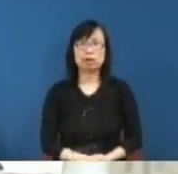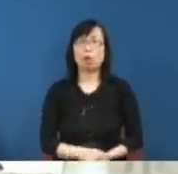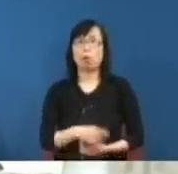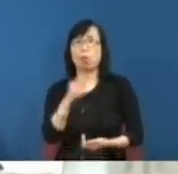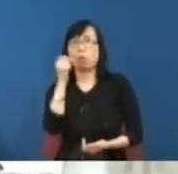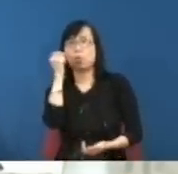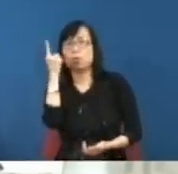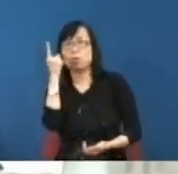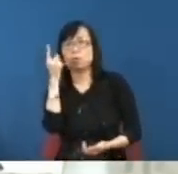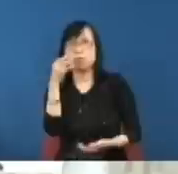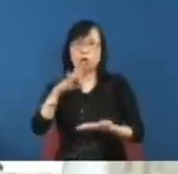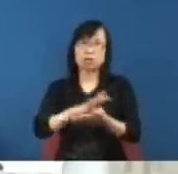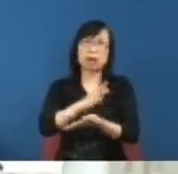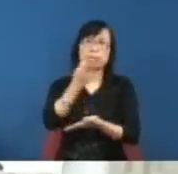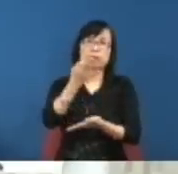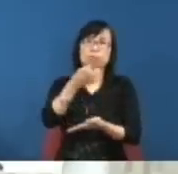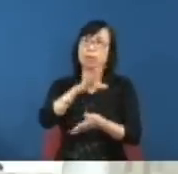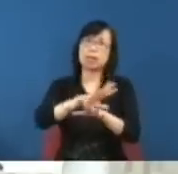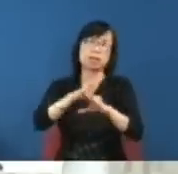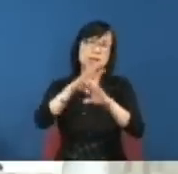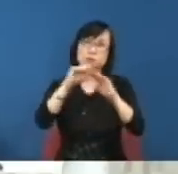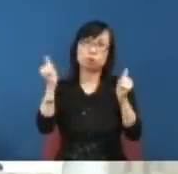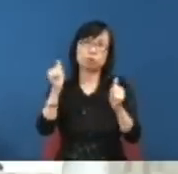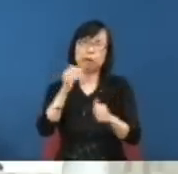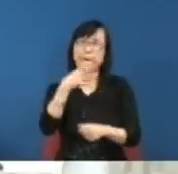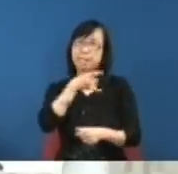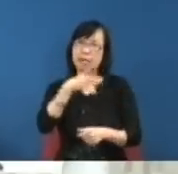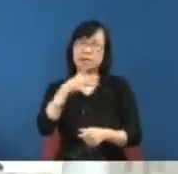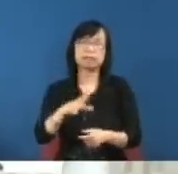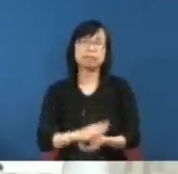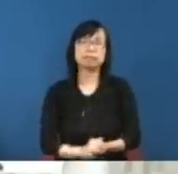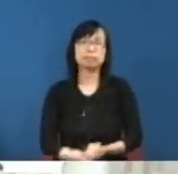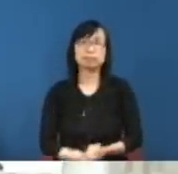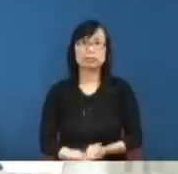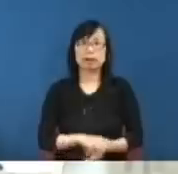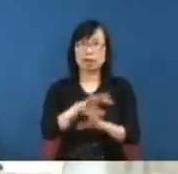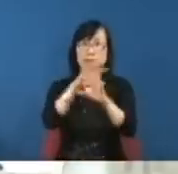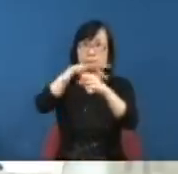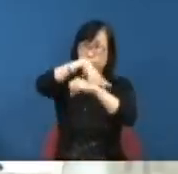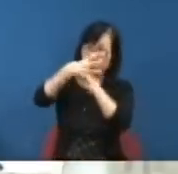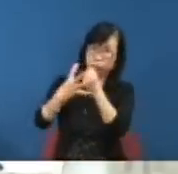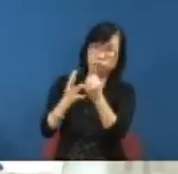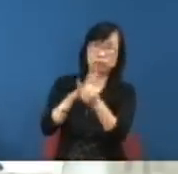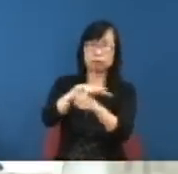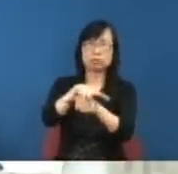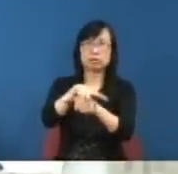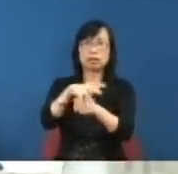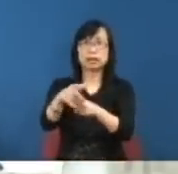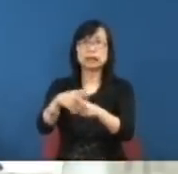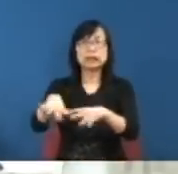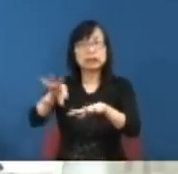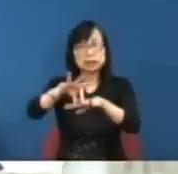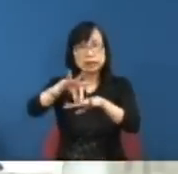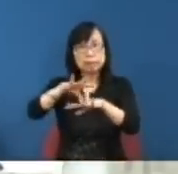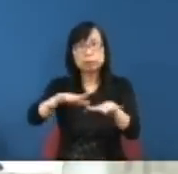來三年之後嘅災難都未完嘅。喺呢個全球性呢一個金融